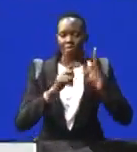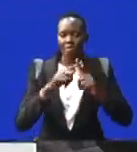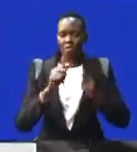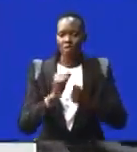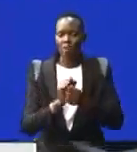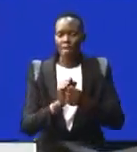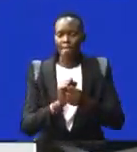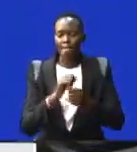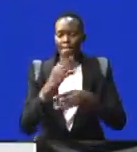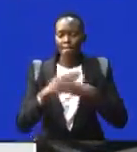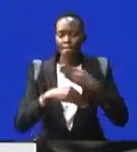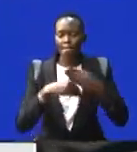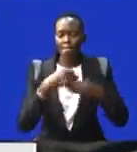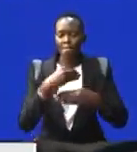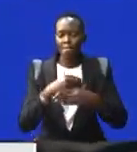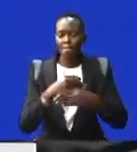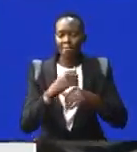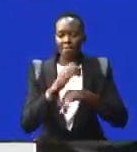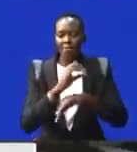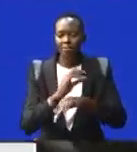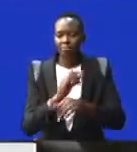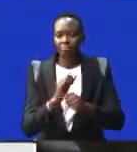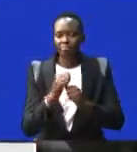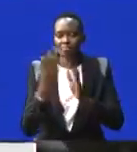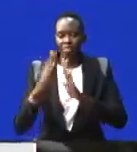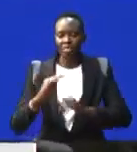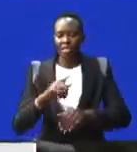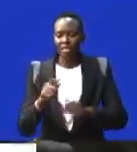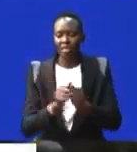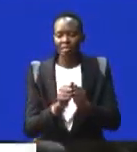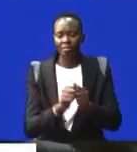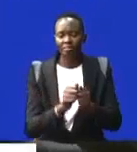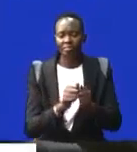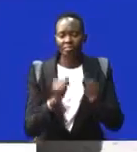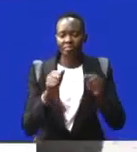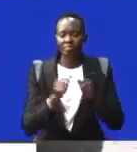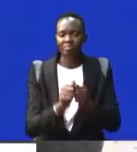e lono. Od lamo no magiwacho ni gidhi miyo nying mar Mary, Mother